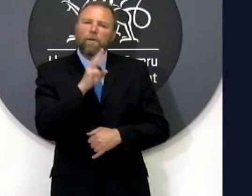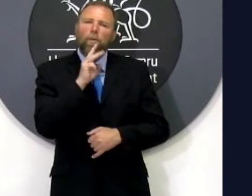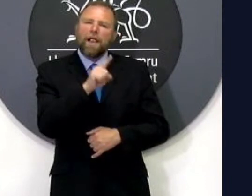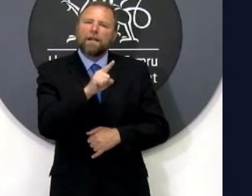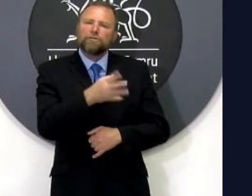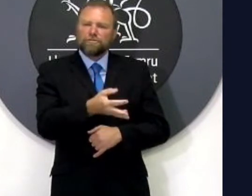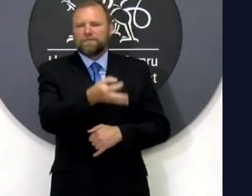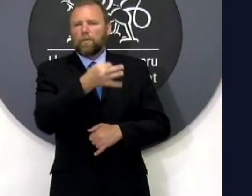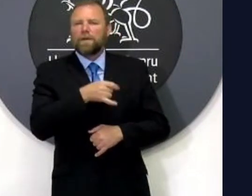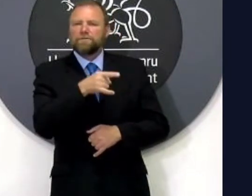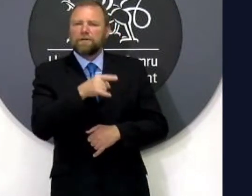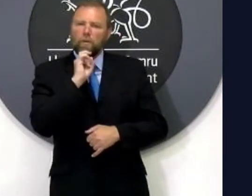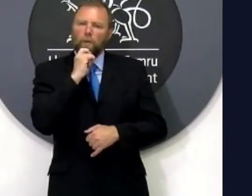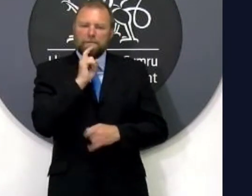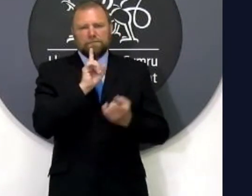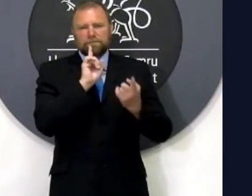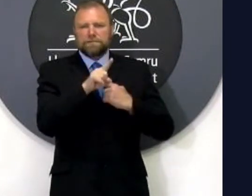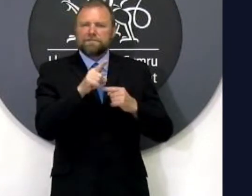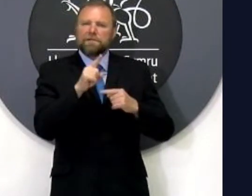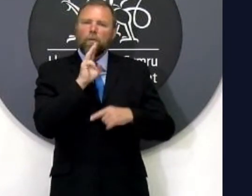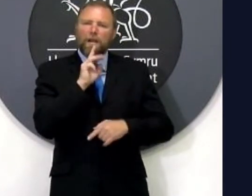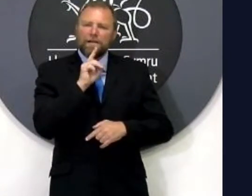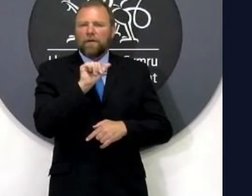yna sydd yn dioddau ar y rhestru aros.